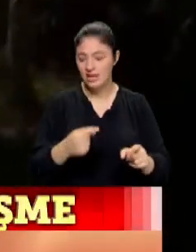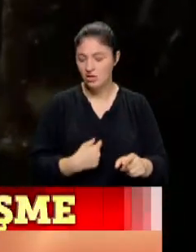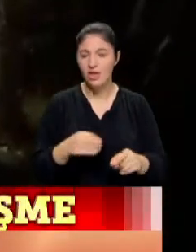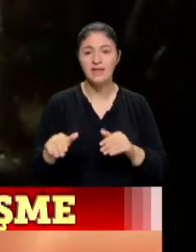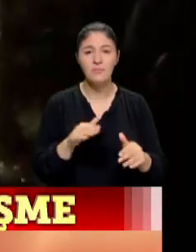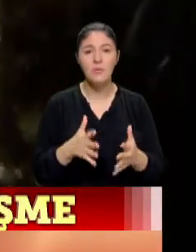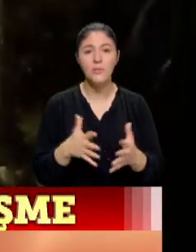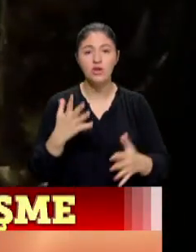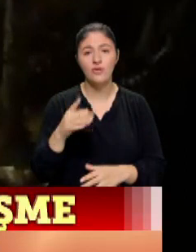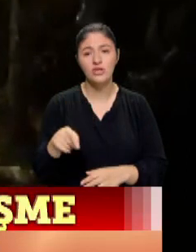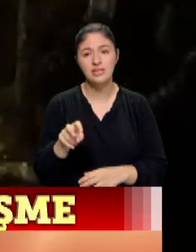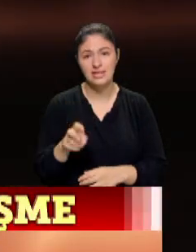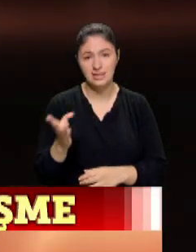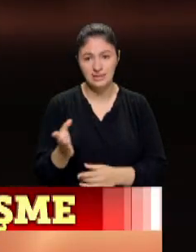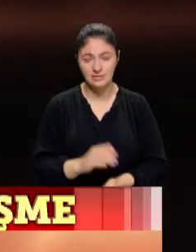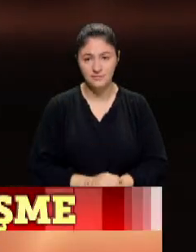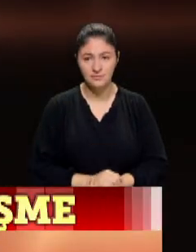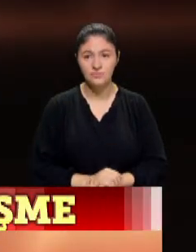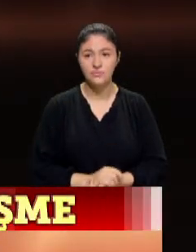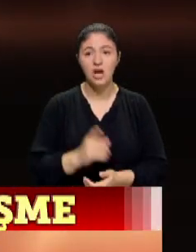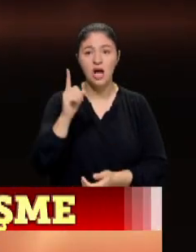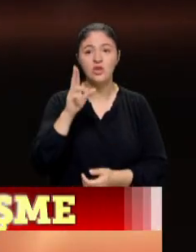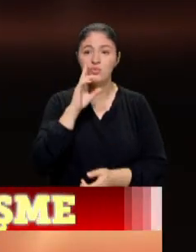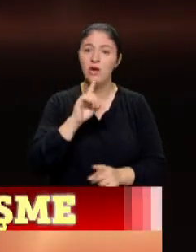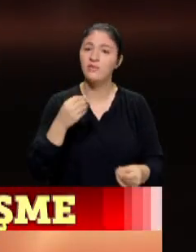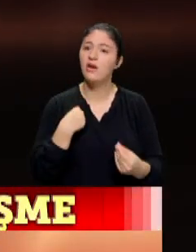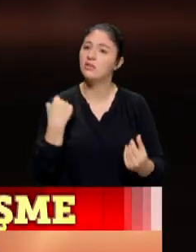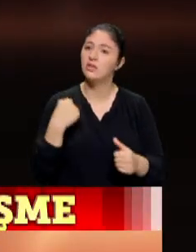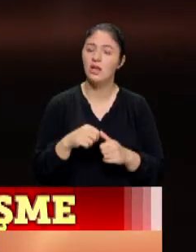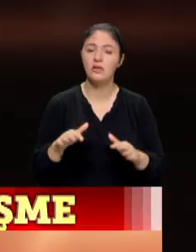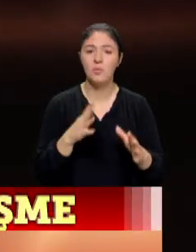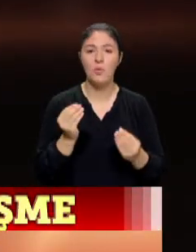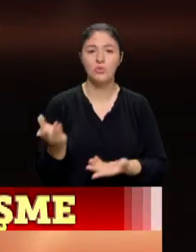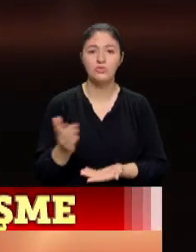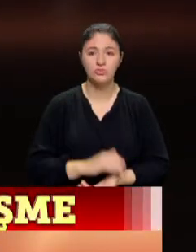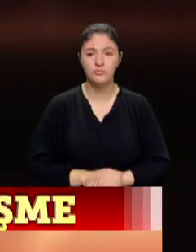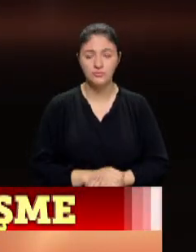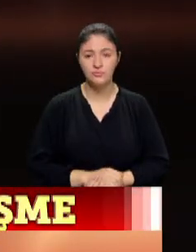hissedilen depremin büyüklüğü 4,8. Allah sonumuzu hayretsin, yine deprem oldu.